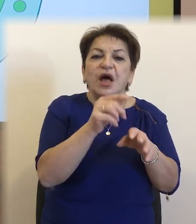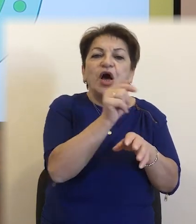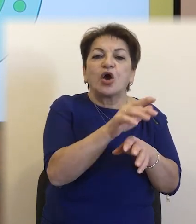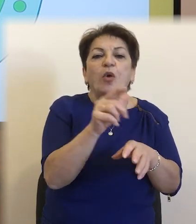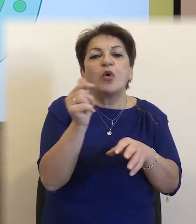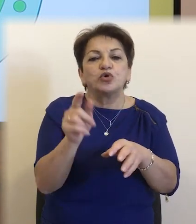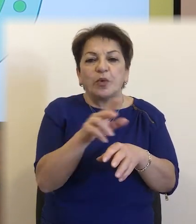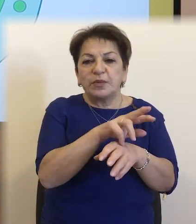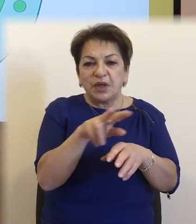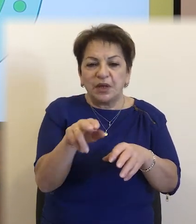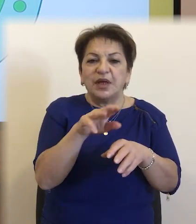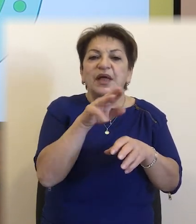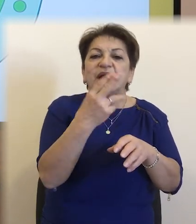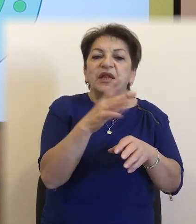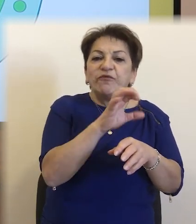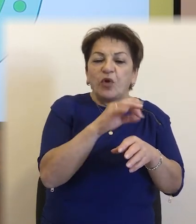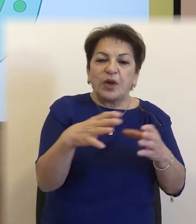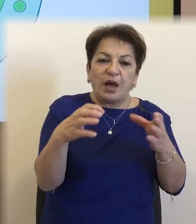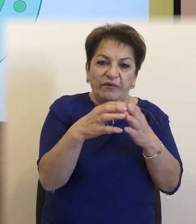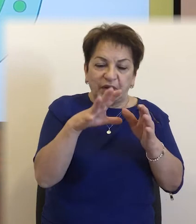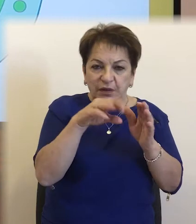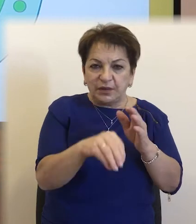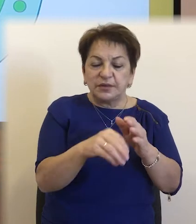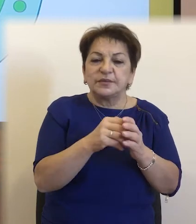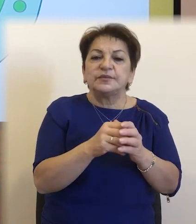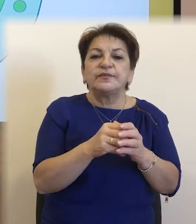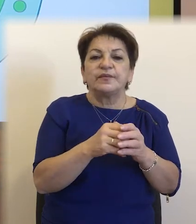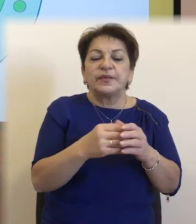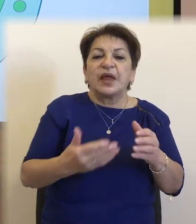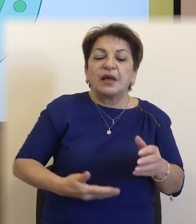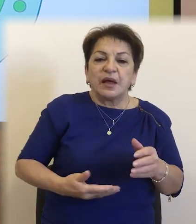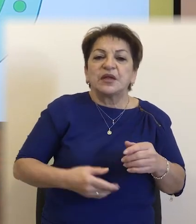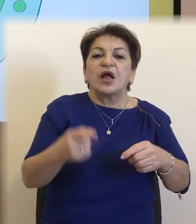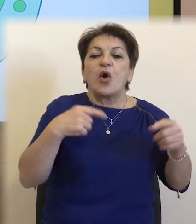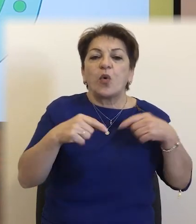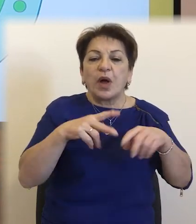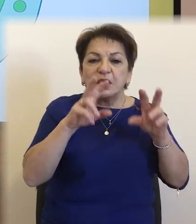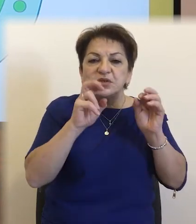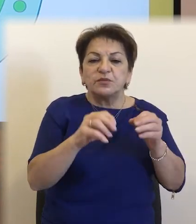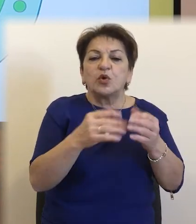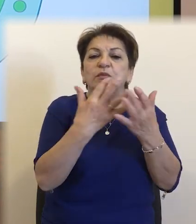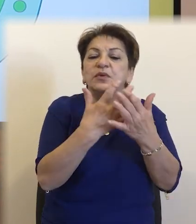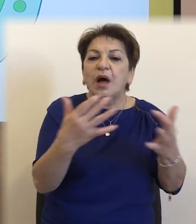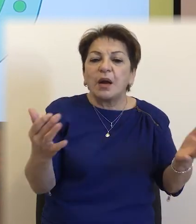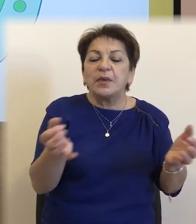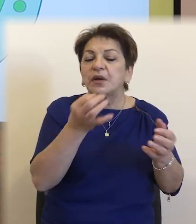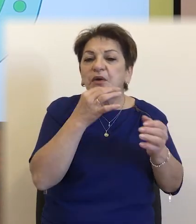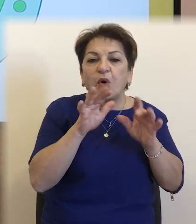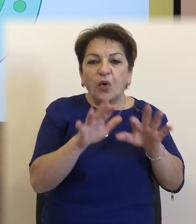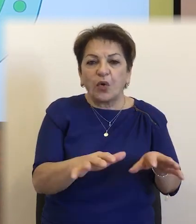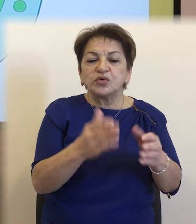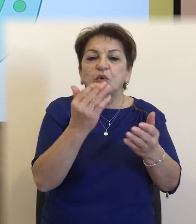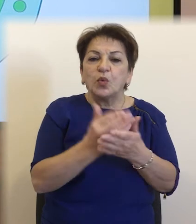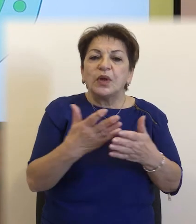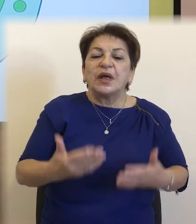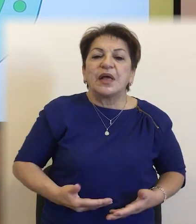կրում են Քրոմոսոմային դիպլոյիդ հավակակազմ։ Կենթանի օրգանիզներում տեղի ունեցող ծանկացած գործ